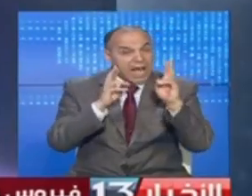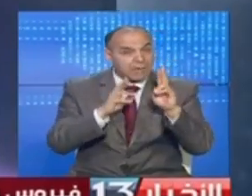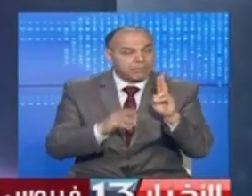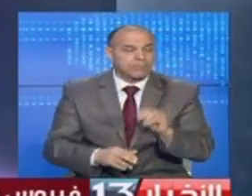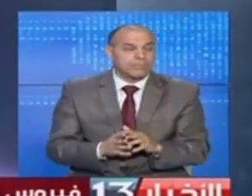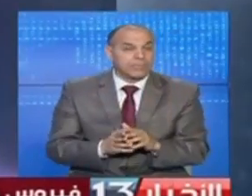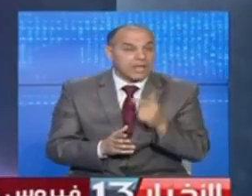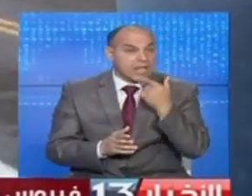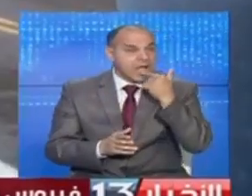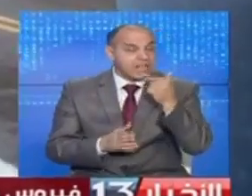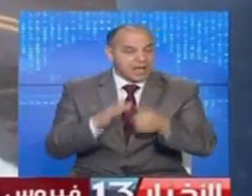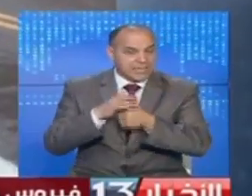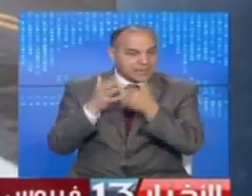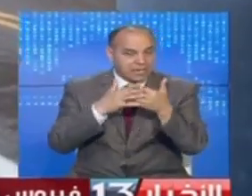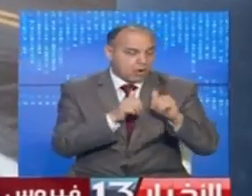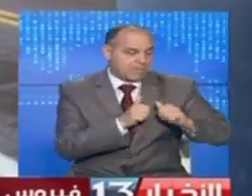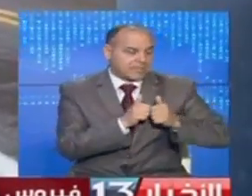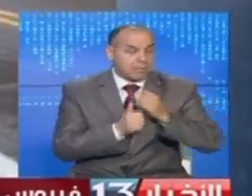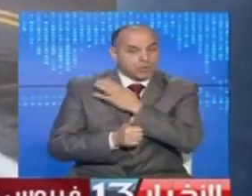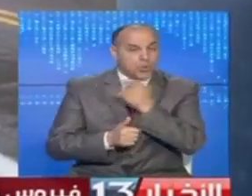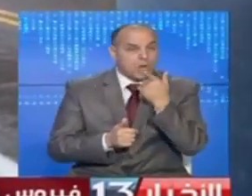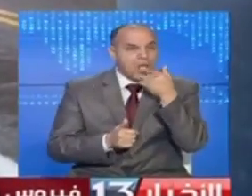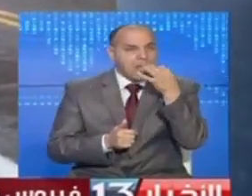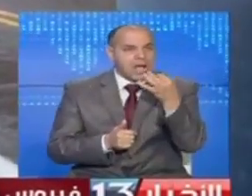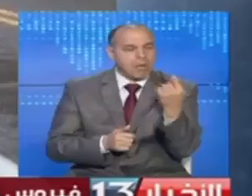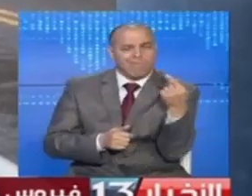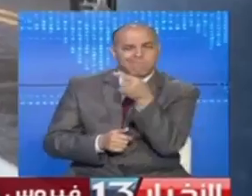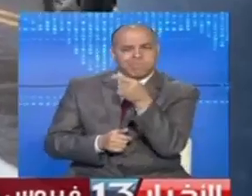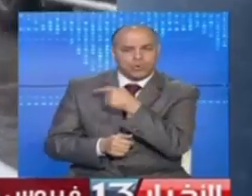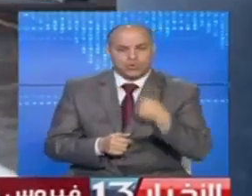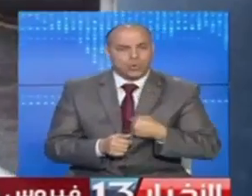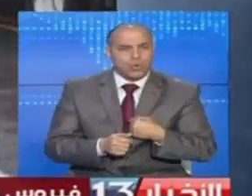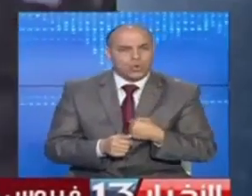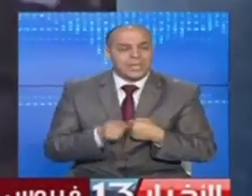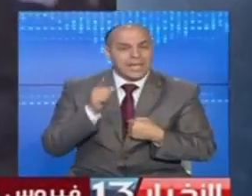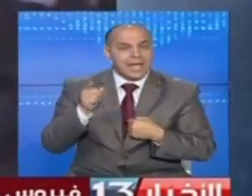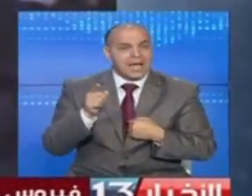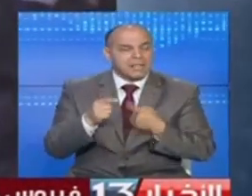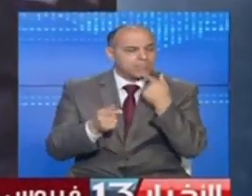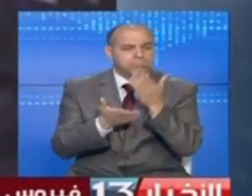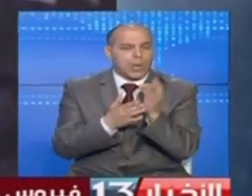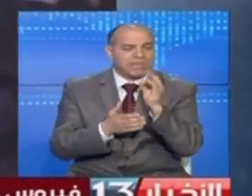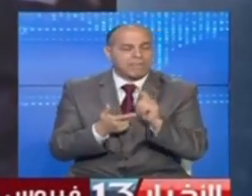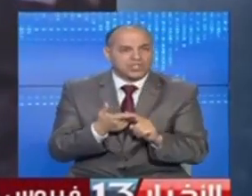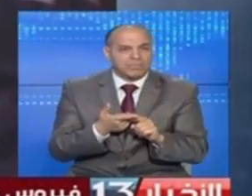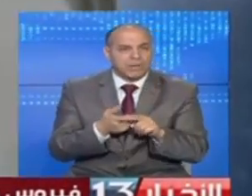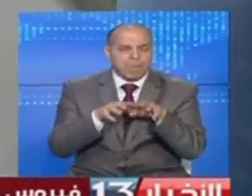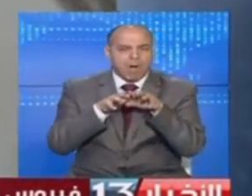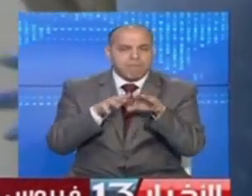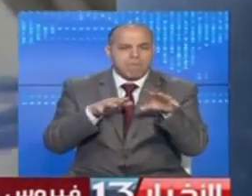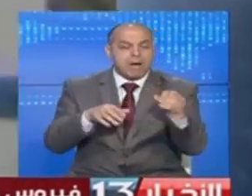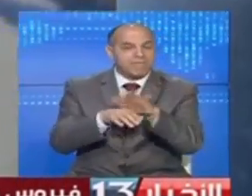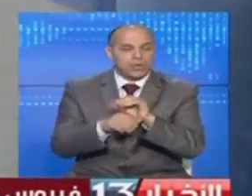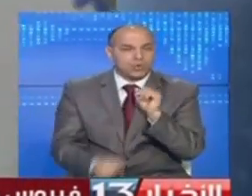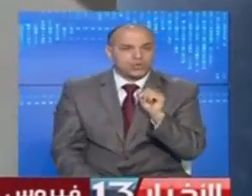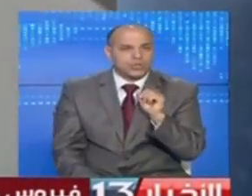العالم. وكان ترامب ومساعدون كبار قد انتقدوا الصين بحدة لافتقارها للشفافية بعد تفشي فيروس كورونا